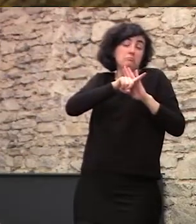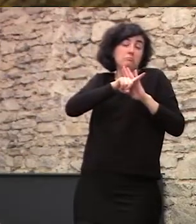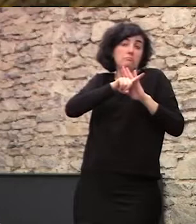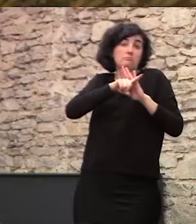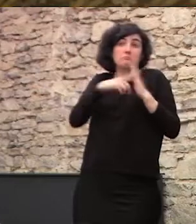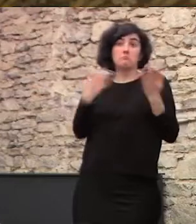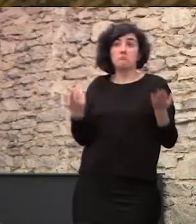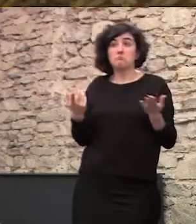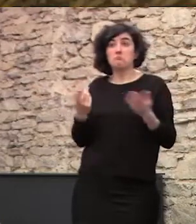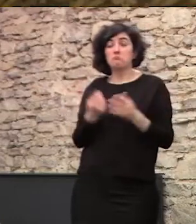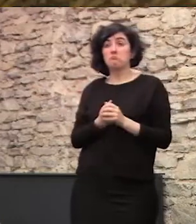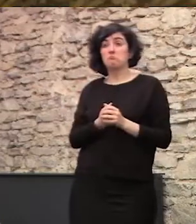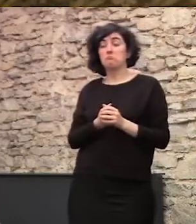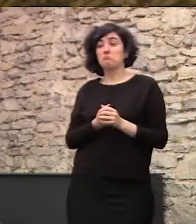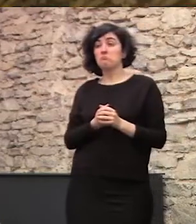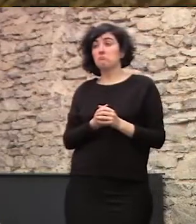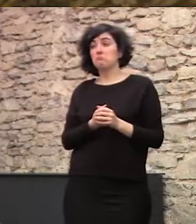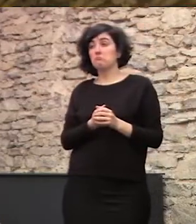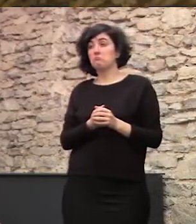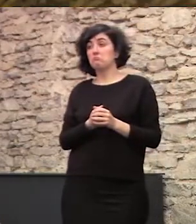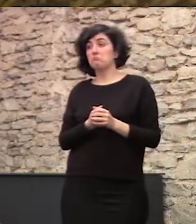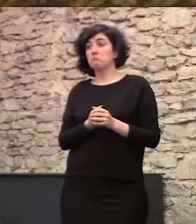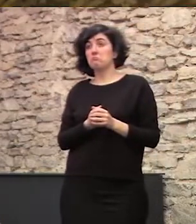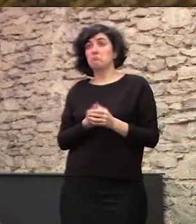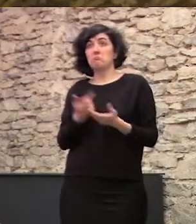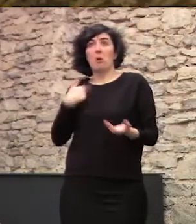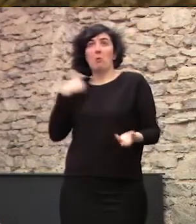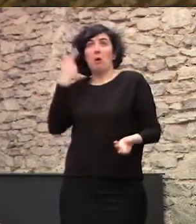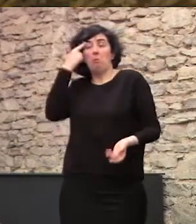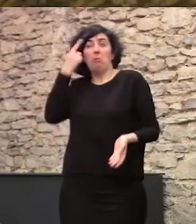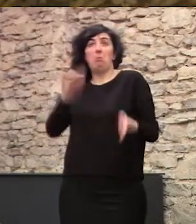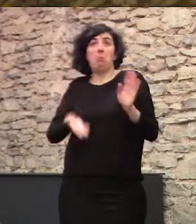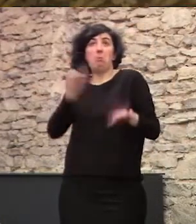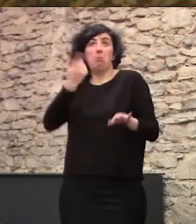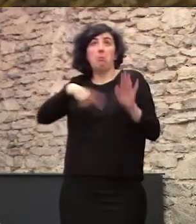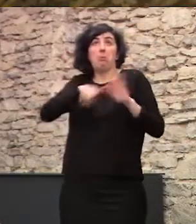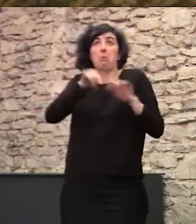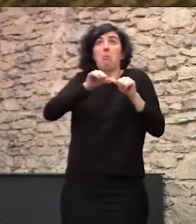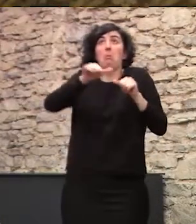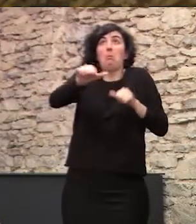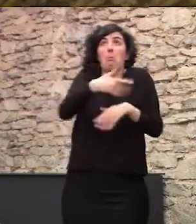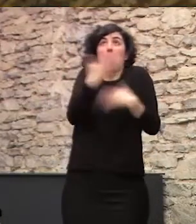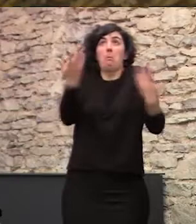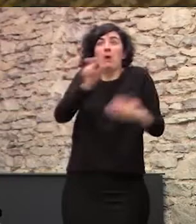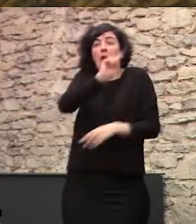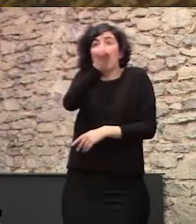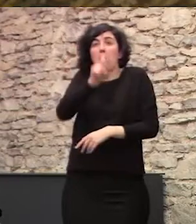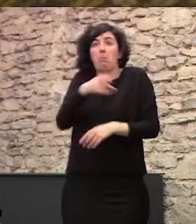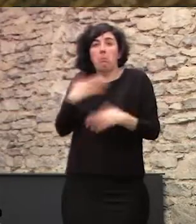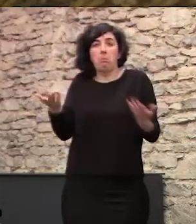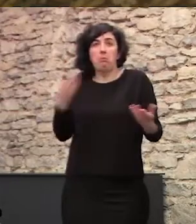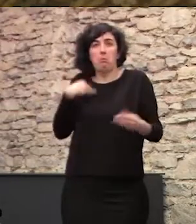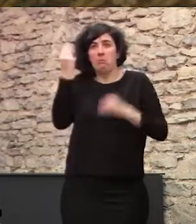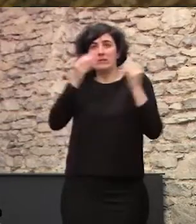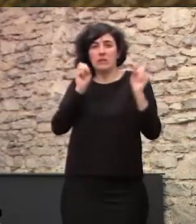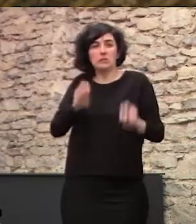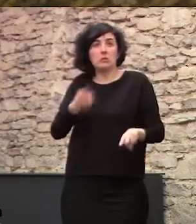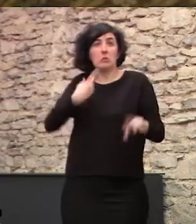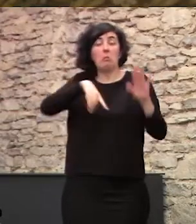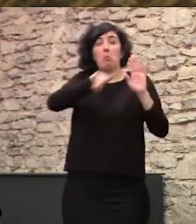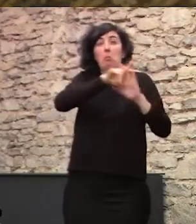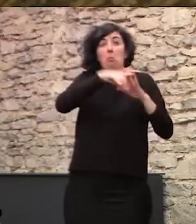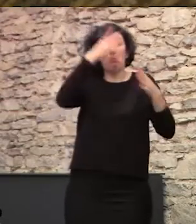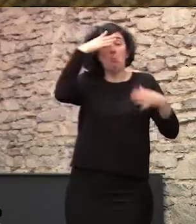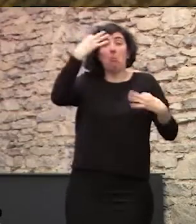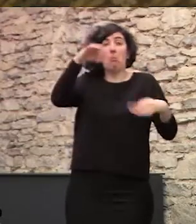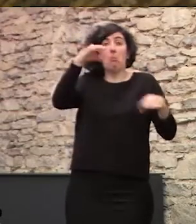eta hola sekulako kontzientziari gabe gero etorreko zenari buruz ez hortan gehi pentsatu gabe nahiko pixkatin